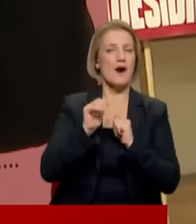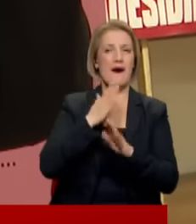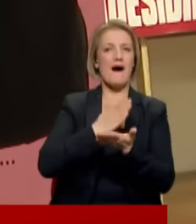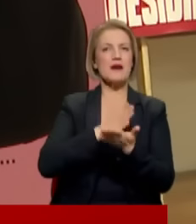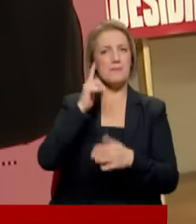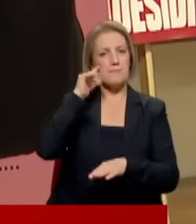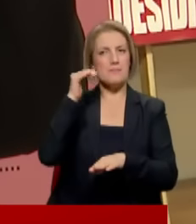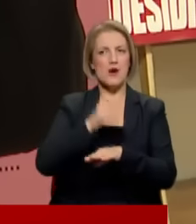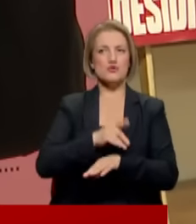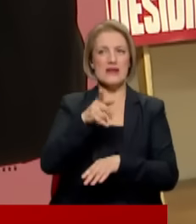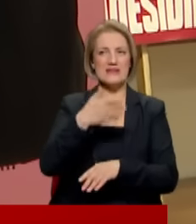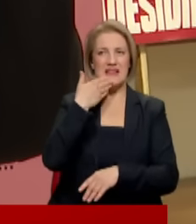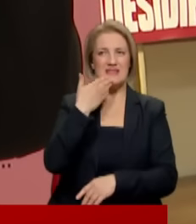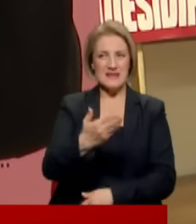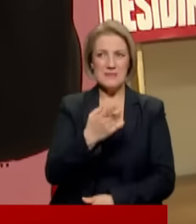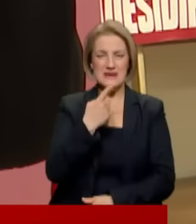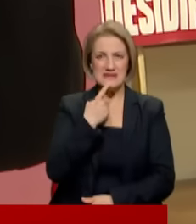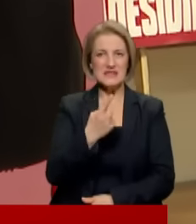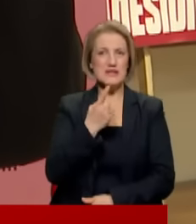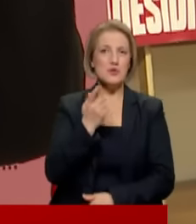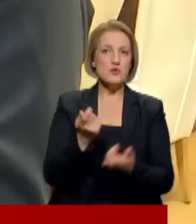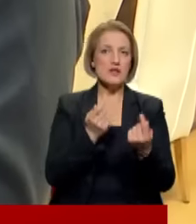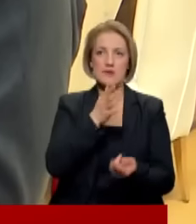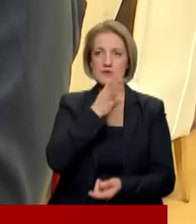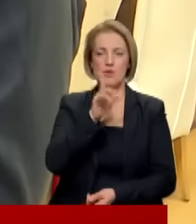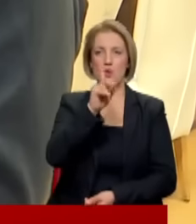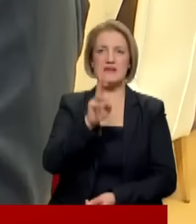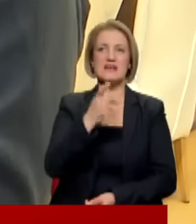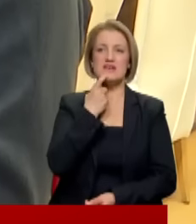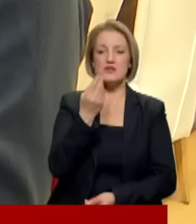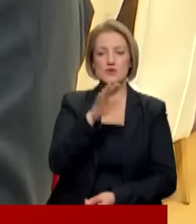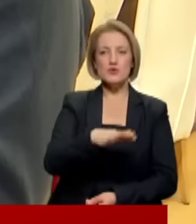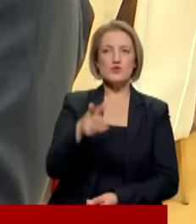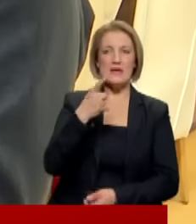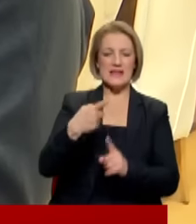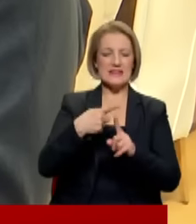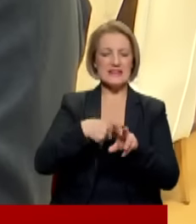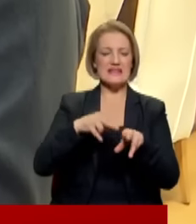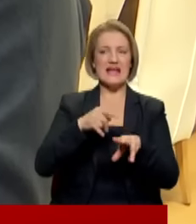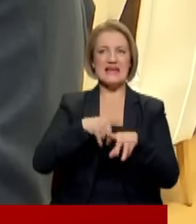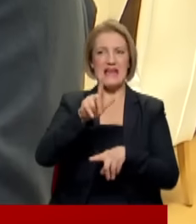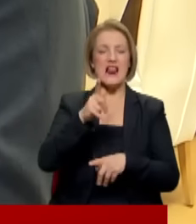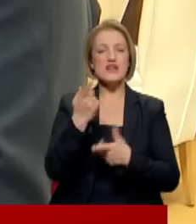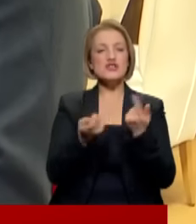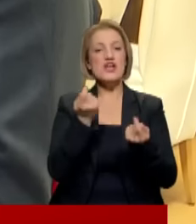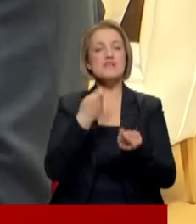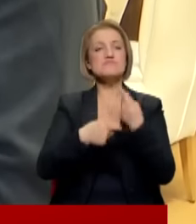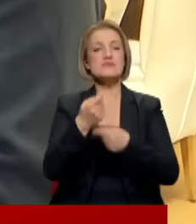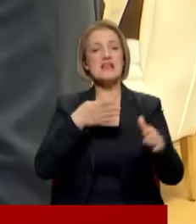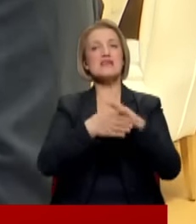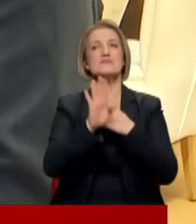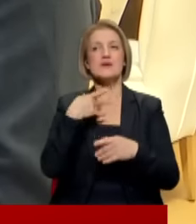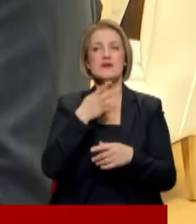mağduriyetini Dile getirmek için kullanacağını bilemiyordu 18 yaşındaki çocuklar Tekel İşletmesine giremiyor ken ben 2 yıl Tekel işletmesinde